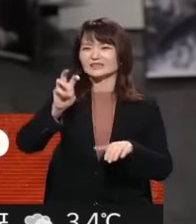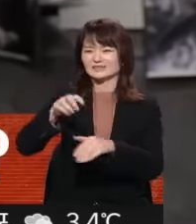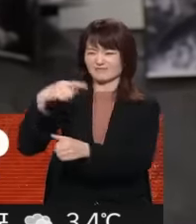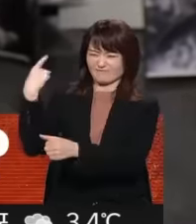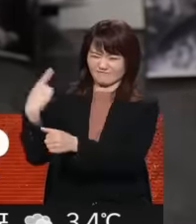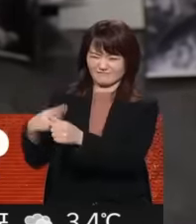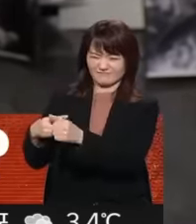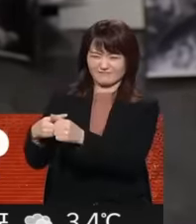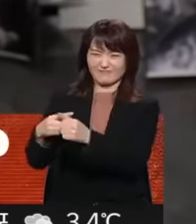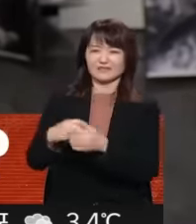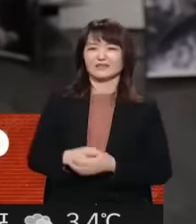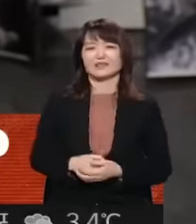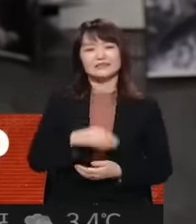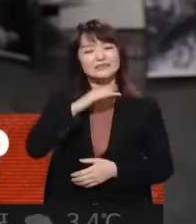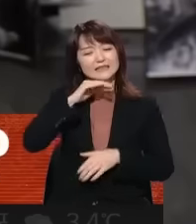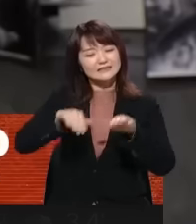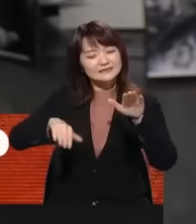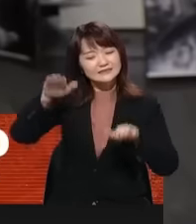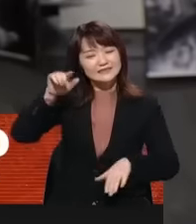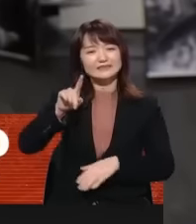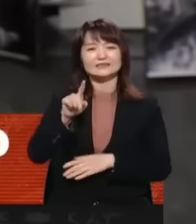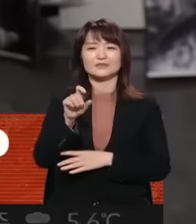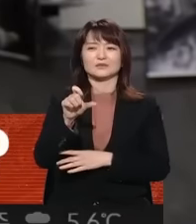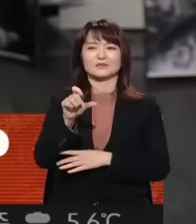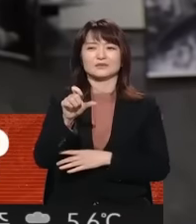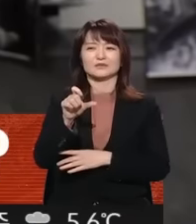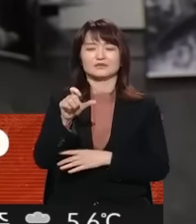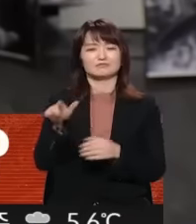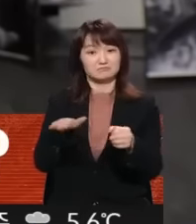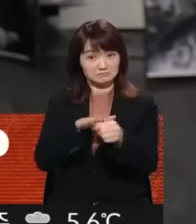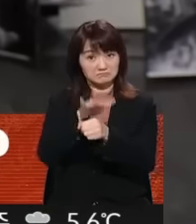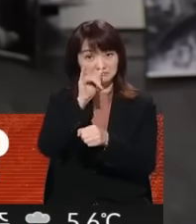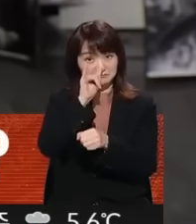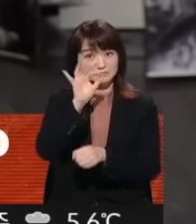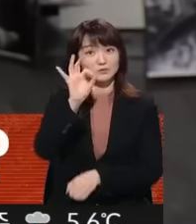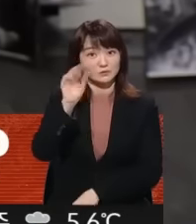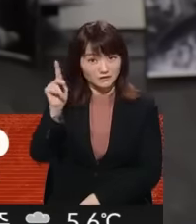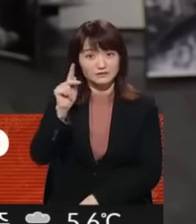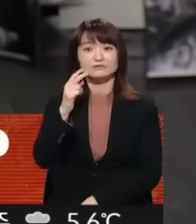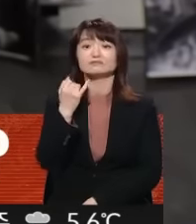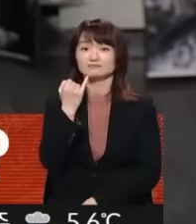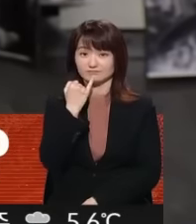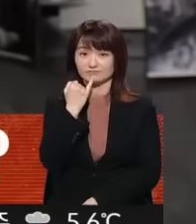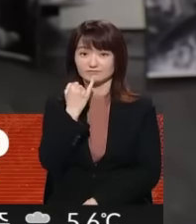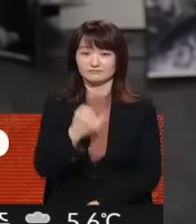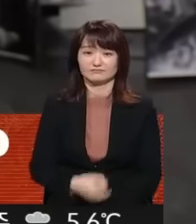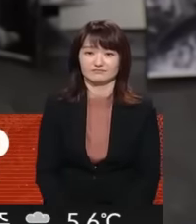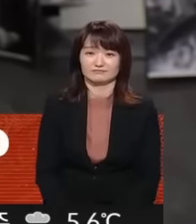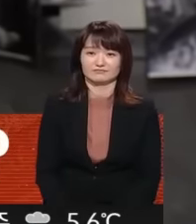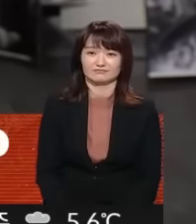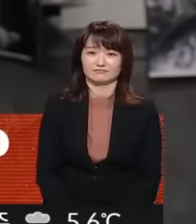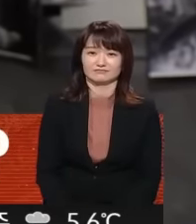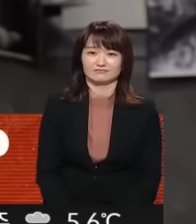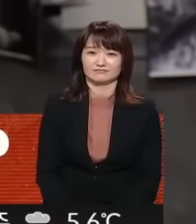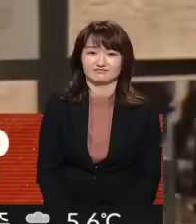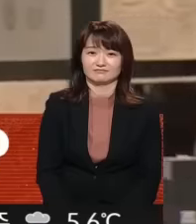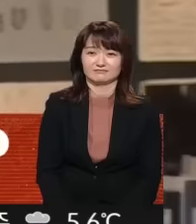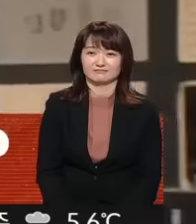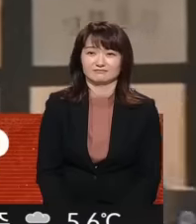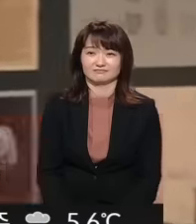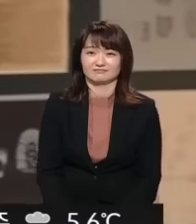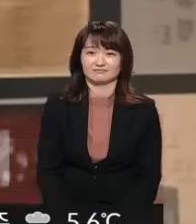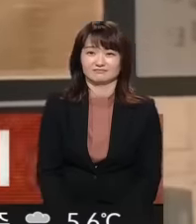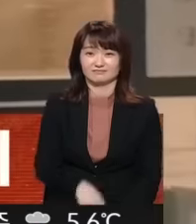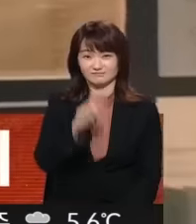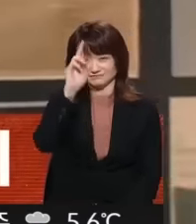하지만 15살 차이라고 한다면 사랑만 있으면 오케이 괜찮다 했습니다 자 일단 박